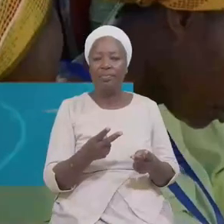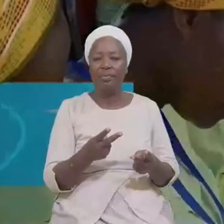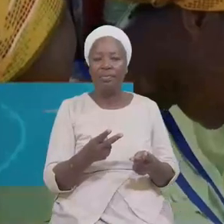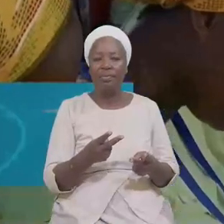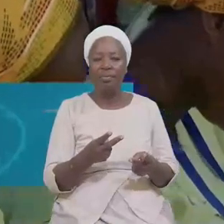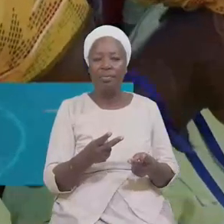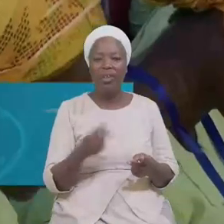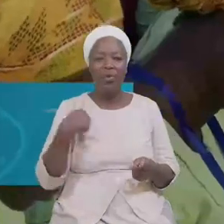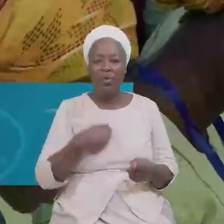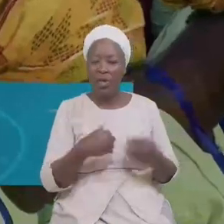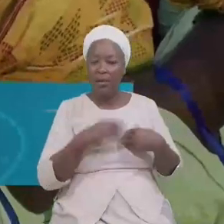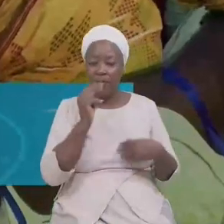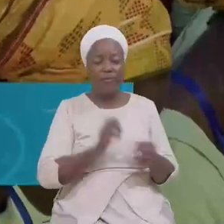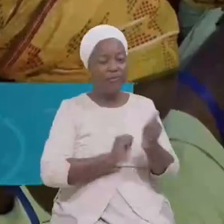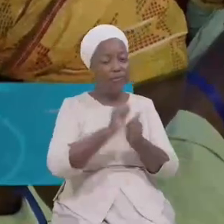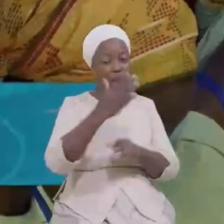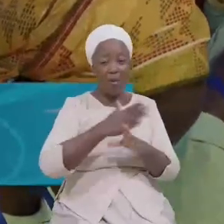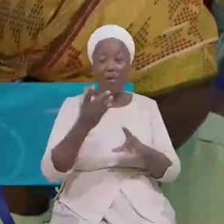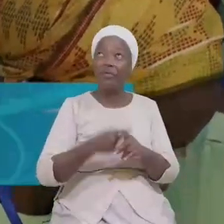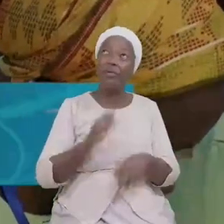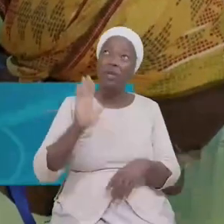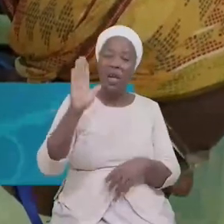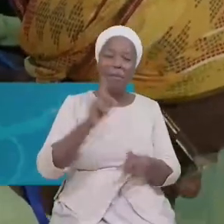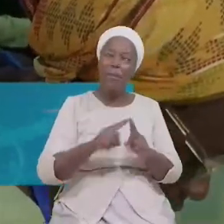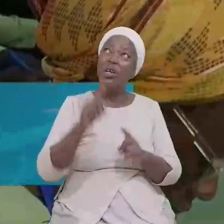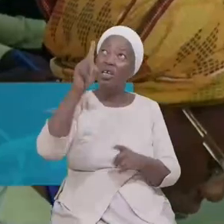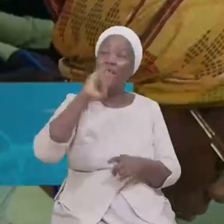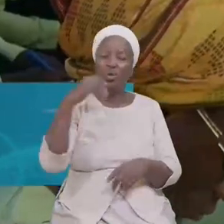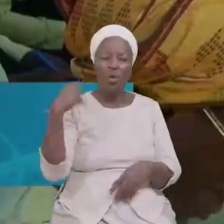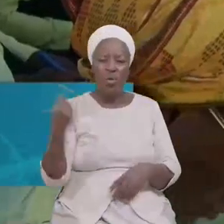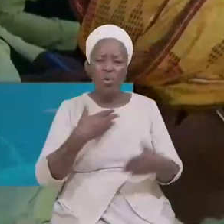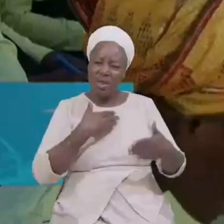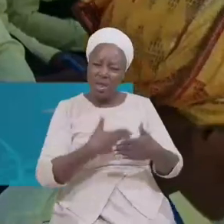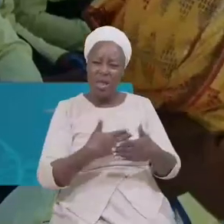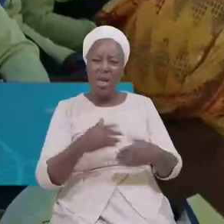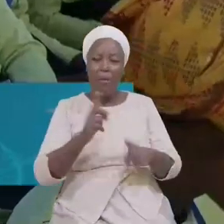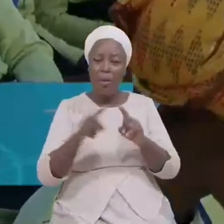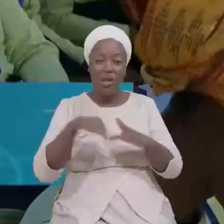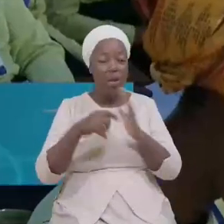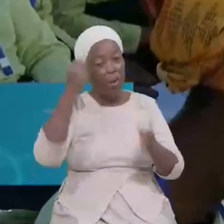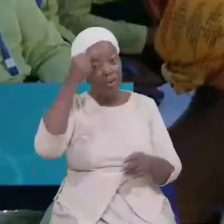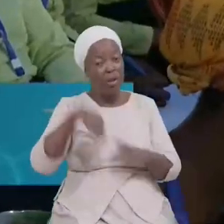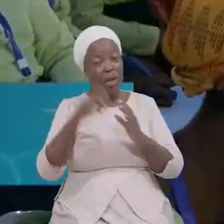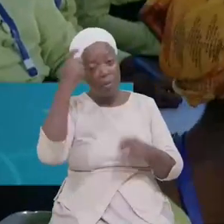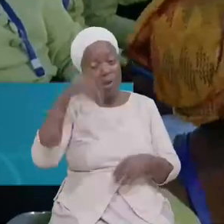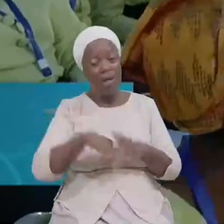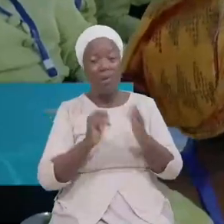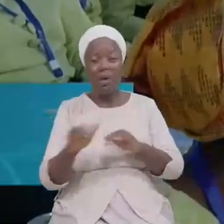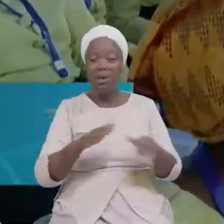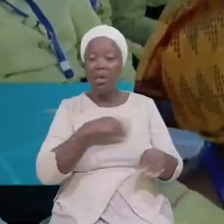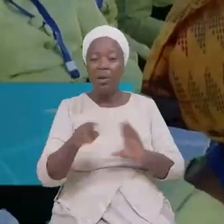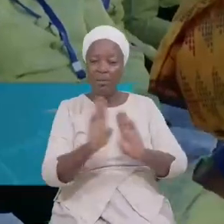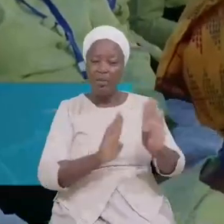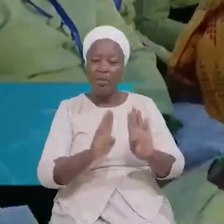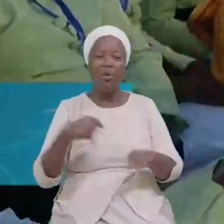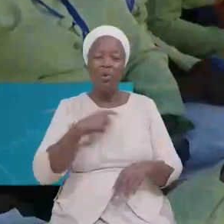Nous étions très loin de lui, mais il est toujours proche. Mais dans nos pensées, dans nos actions, dans nos comportements, nous